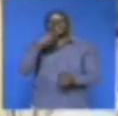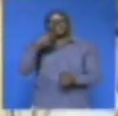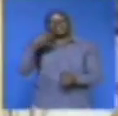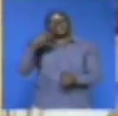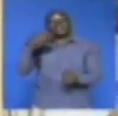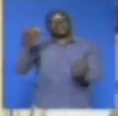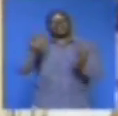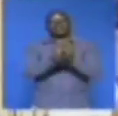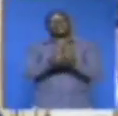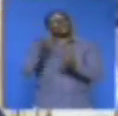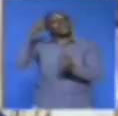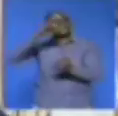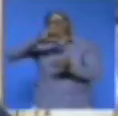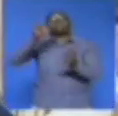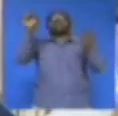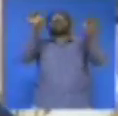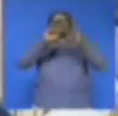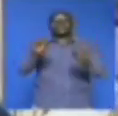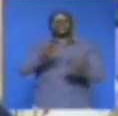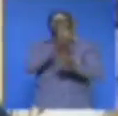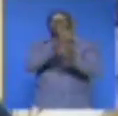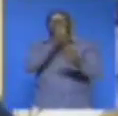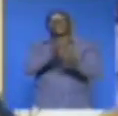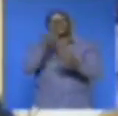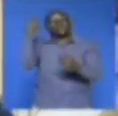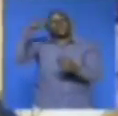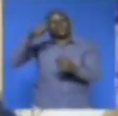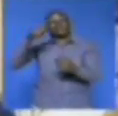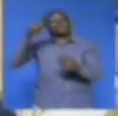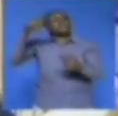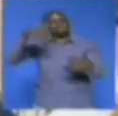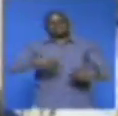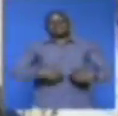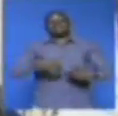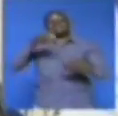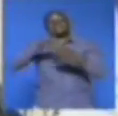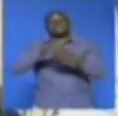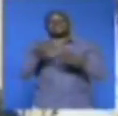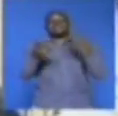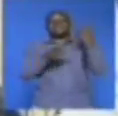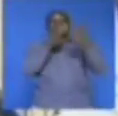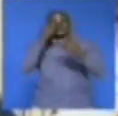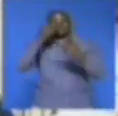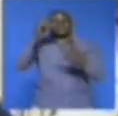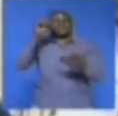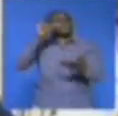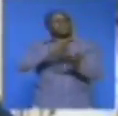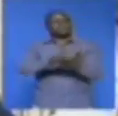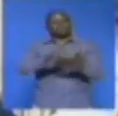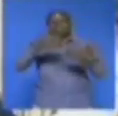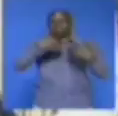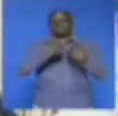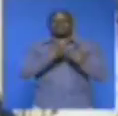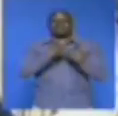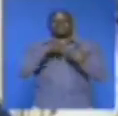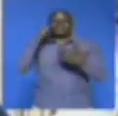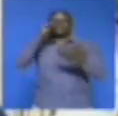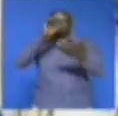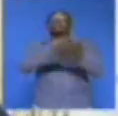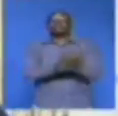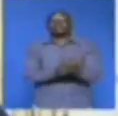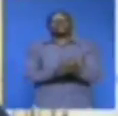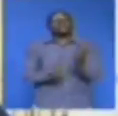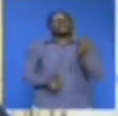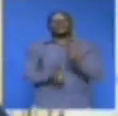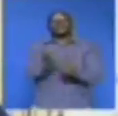greffards, les systèmes de travaux, d'abord pour la régénération assistée, n'est-ce pas? On a avec des femmes qui sont plus